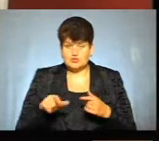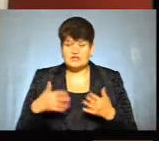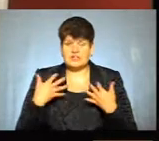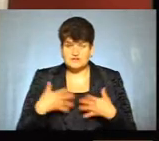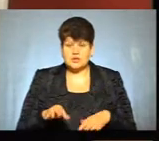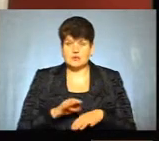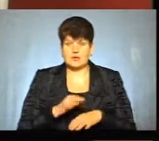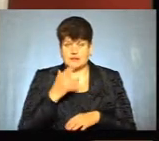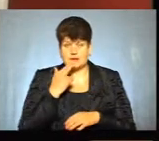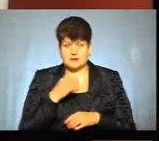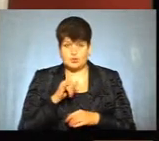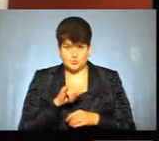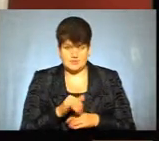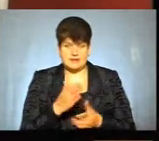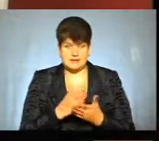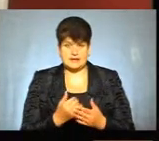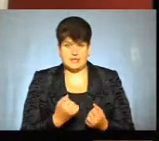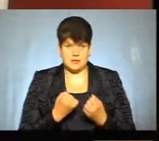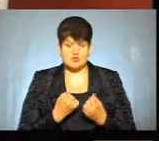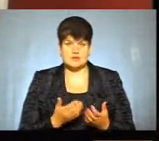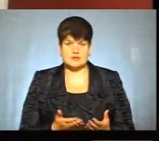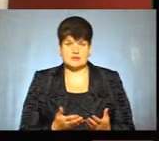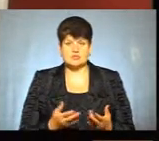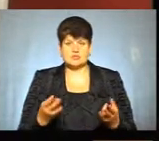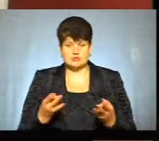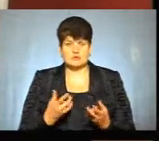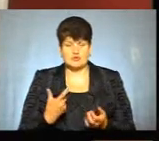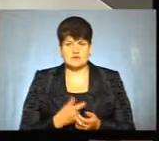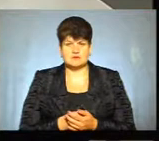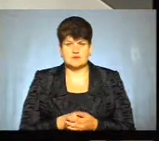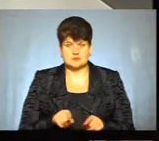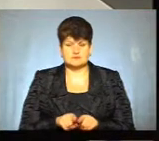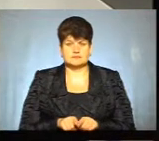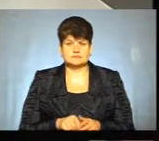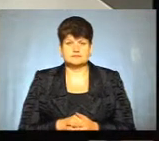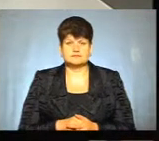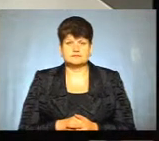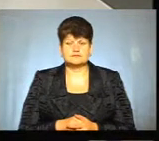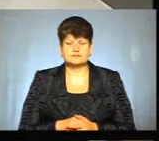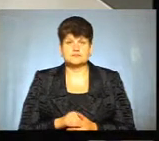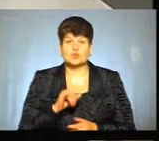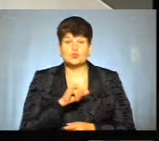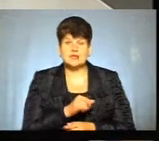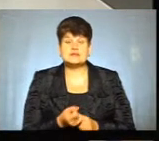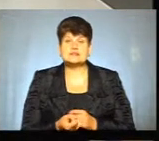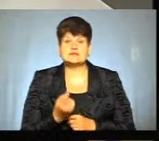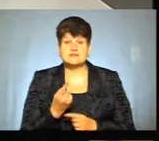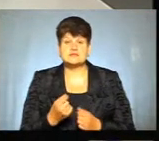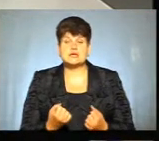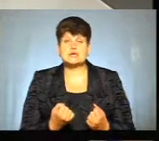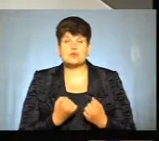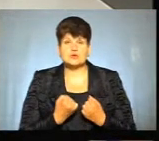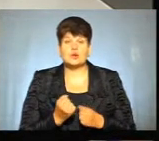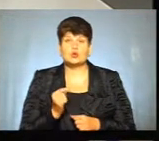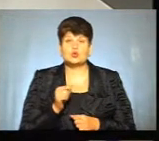грипом, чи в неї з'явився імунітет, чи все ж таки потрібно вакцинуватись? В неї з'явився імунітет до